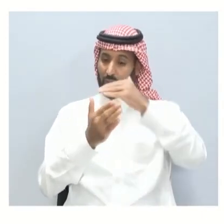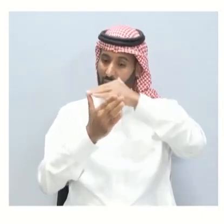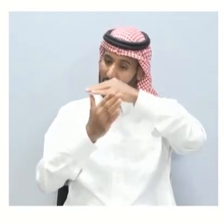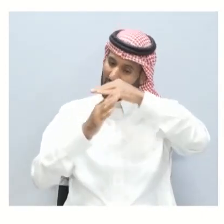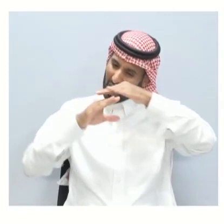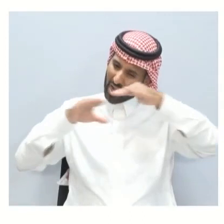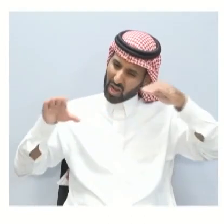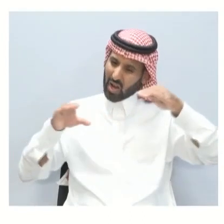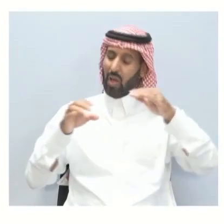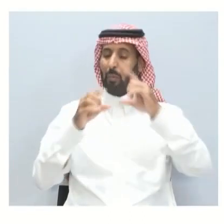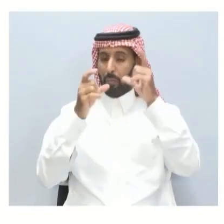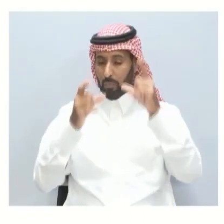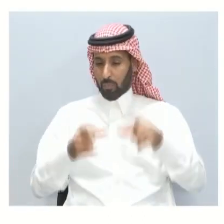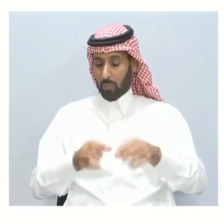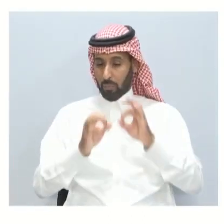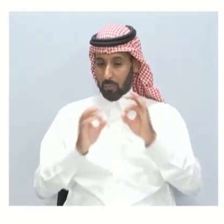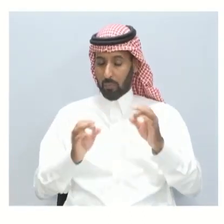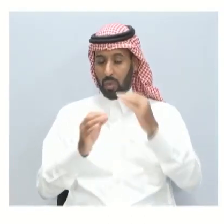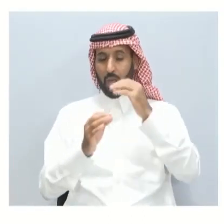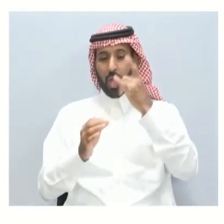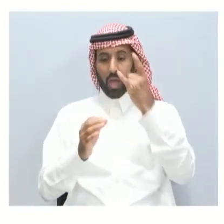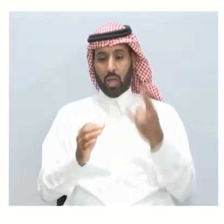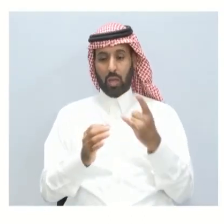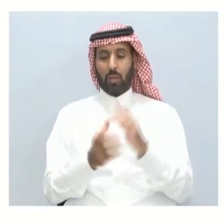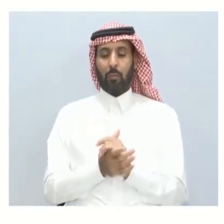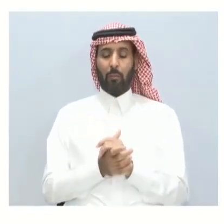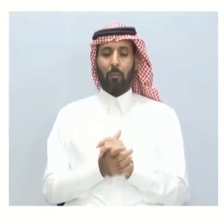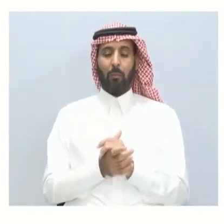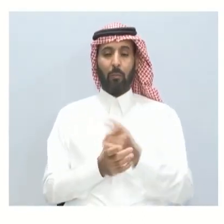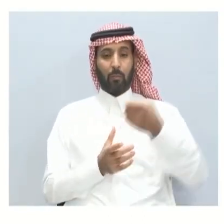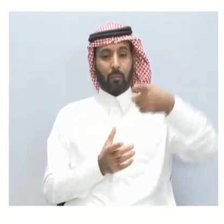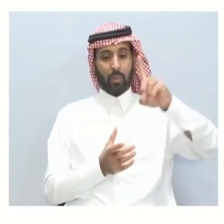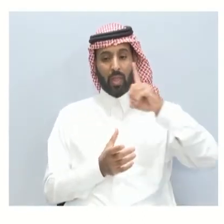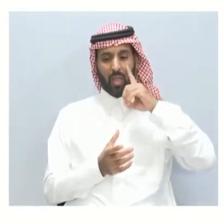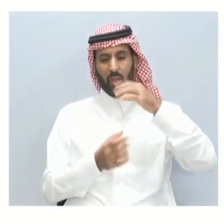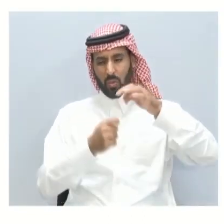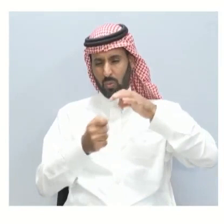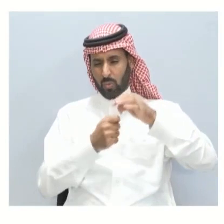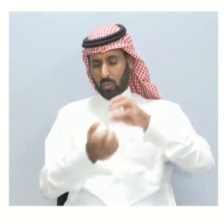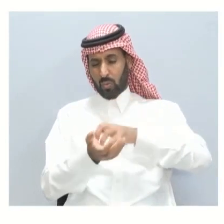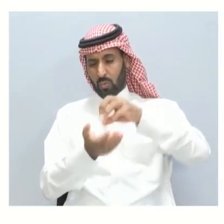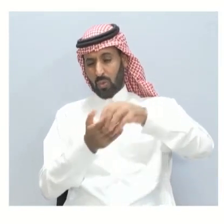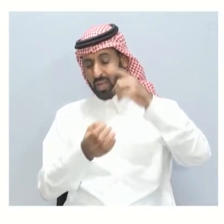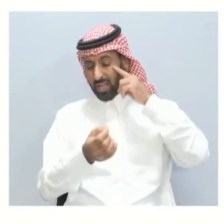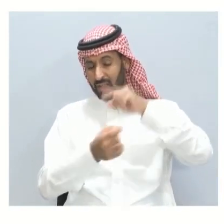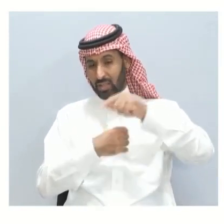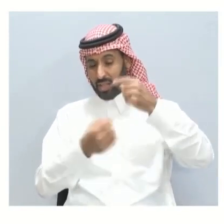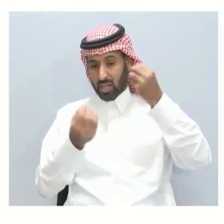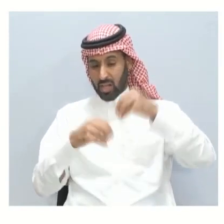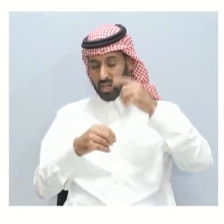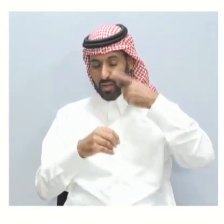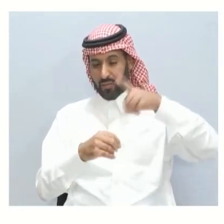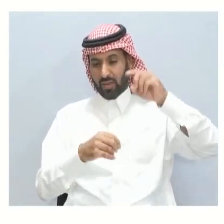مدى اخر مدى للدي وهو العشره كانت دي تحتوي على الفلزات الانتقاليه وهي اكبر الفئات